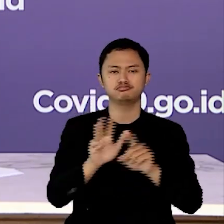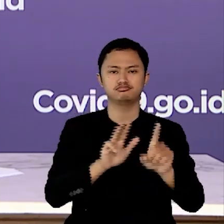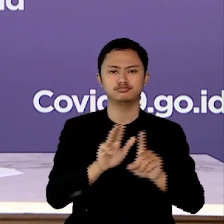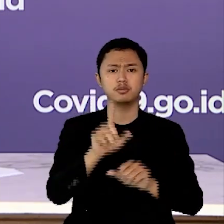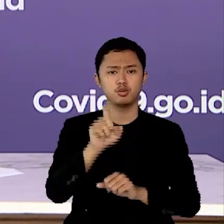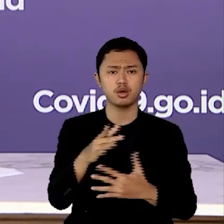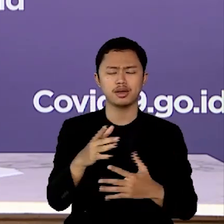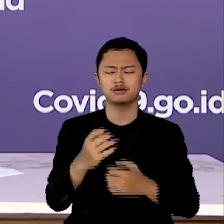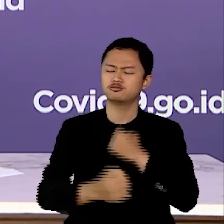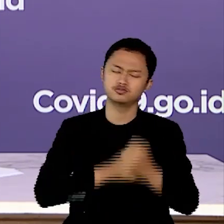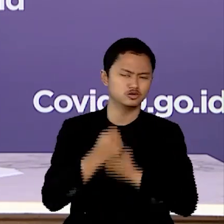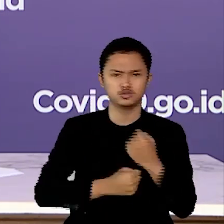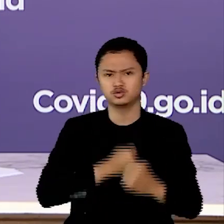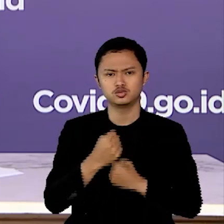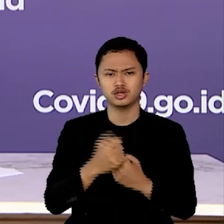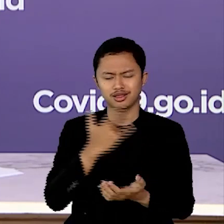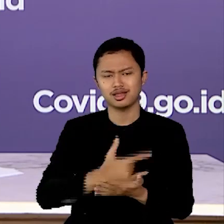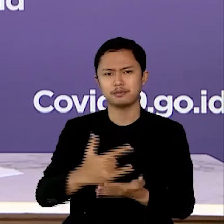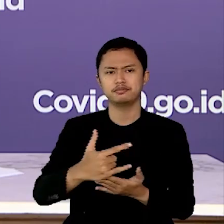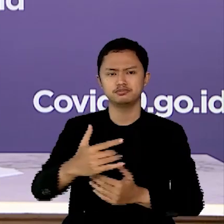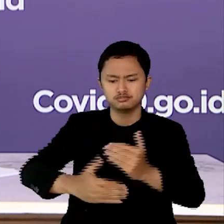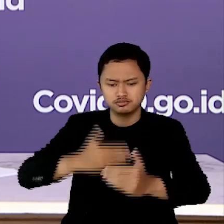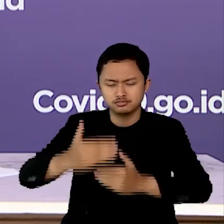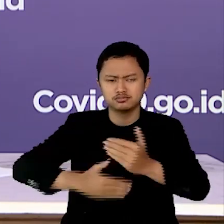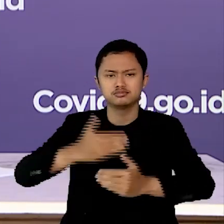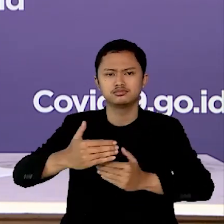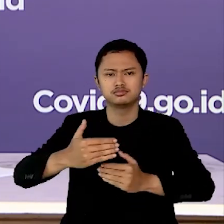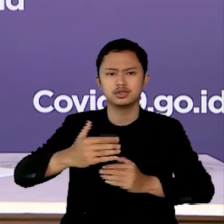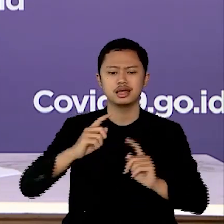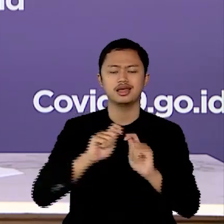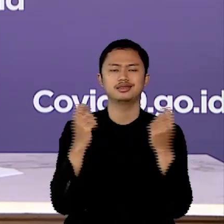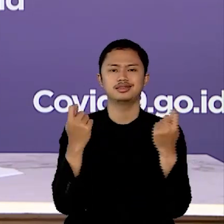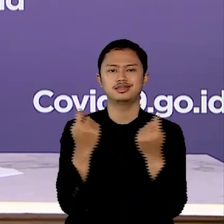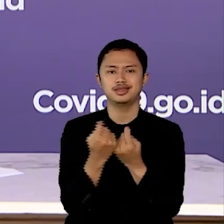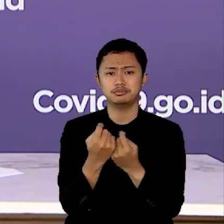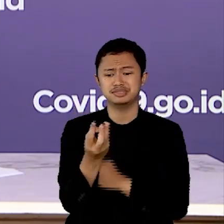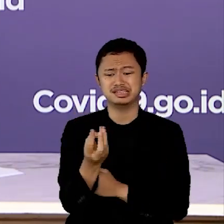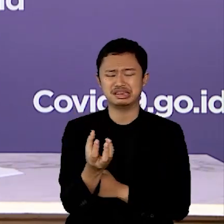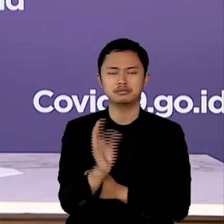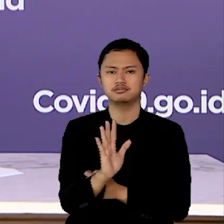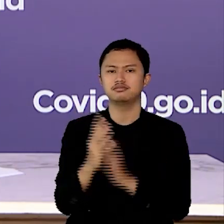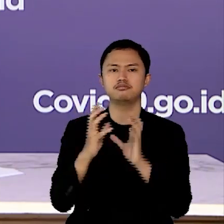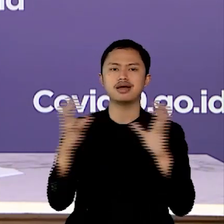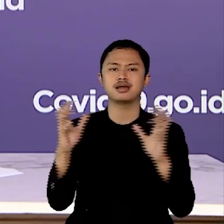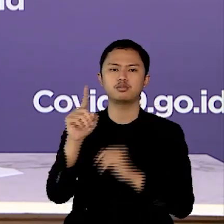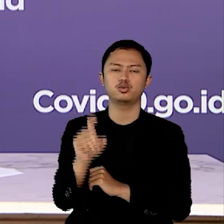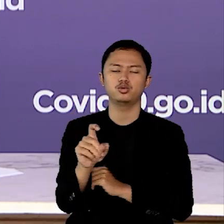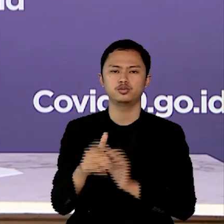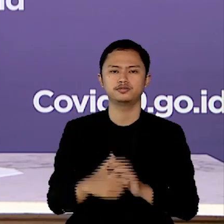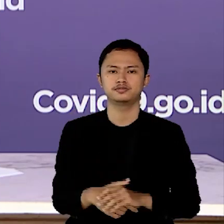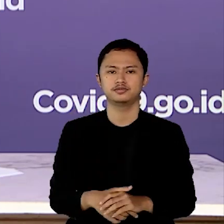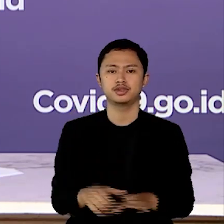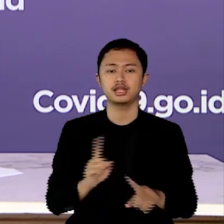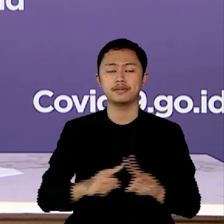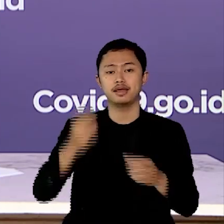19 membutuhkan kerja keras yang terus-menerus serta jumlah petugas yang di juga tidak sedikit namun